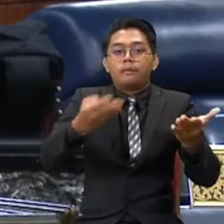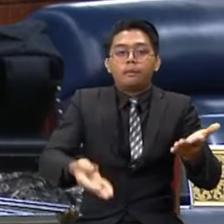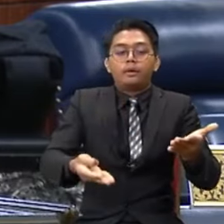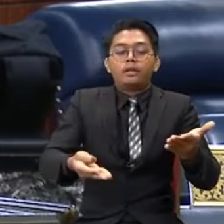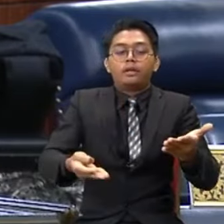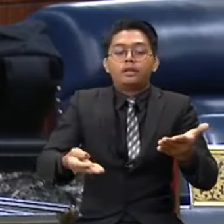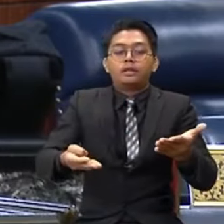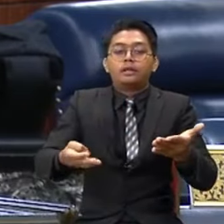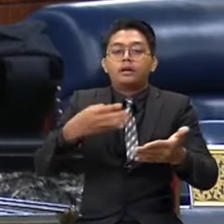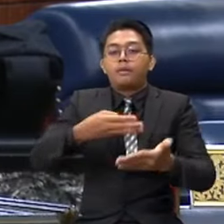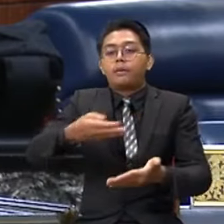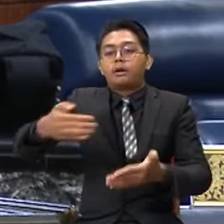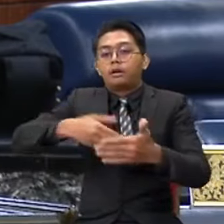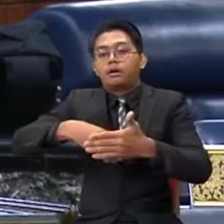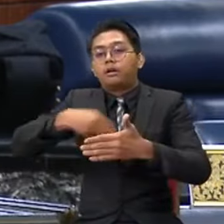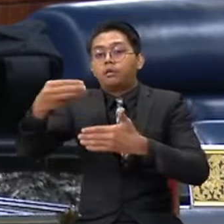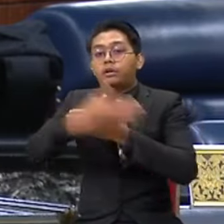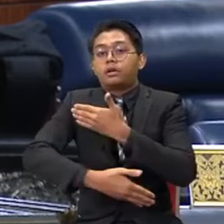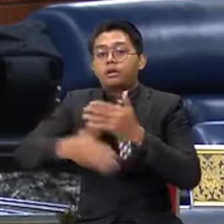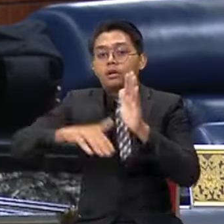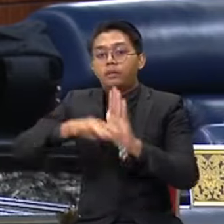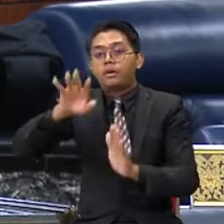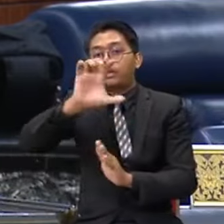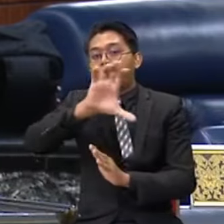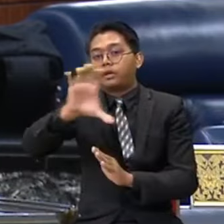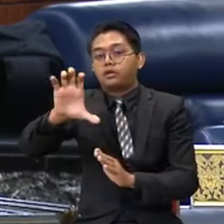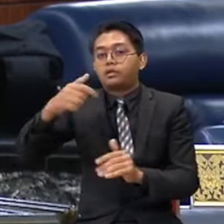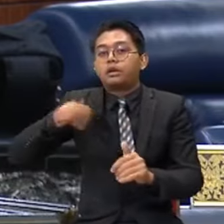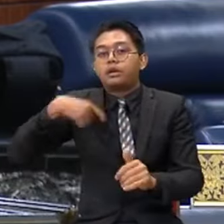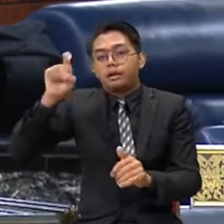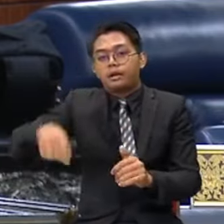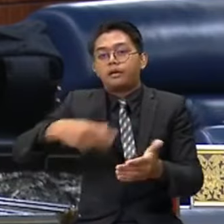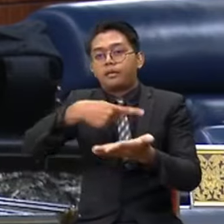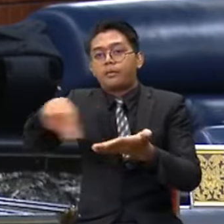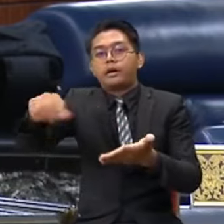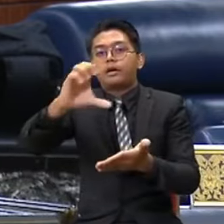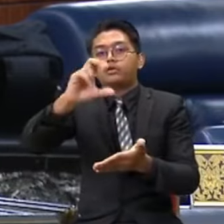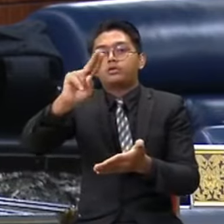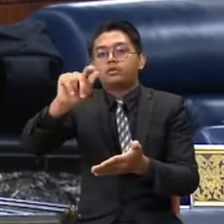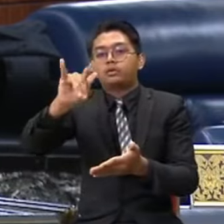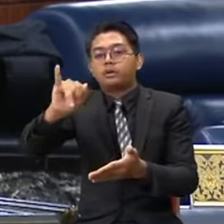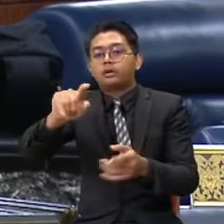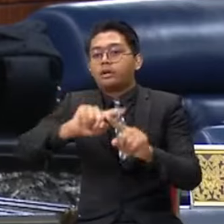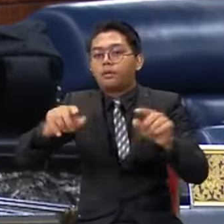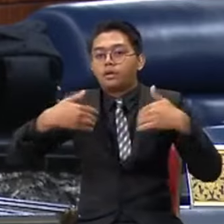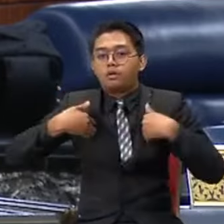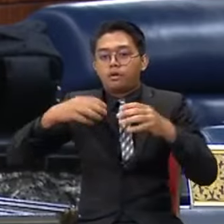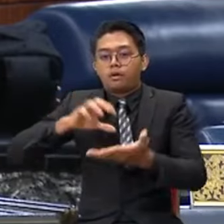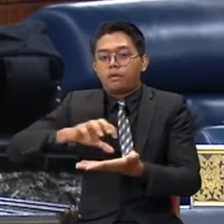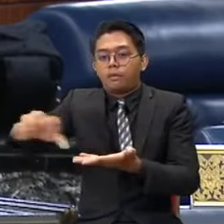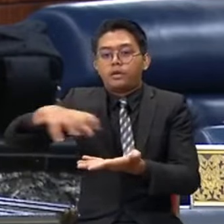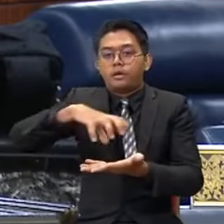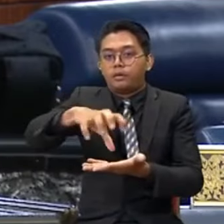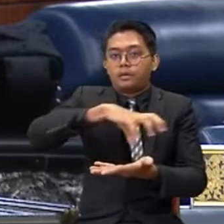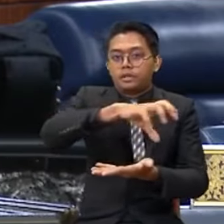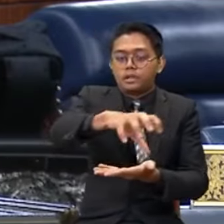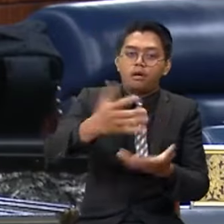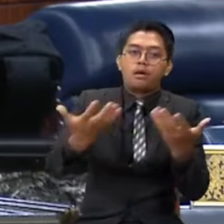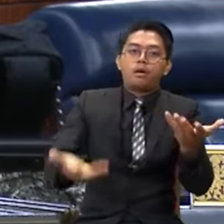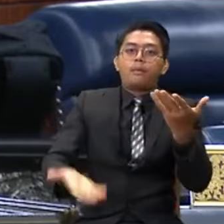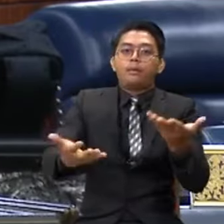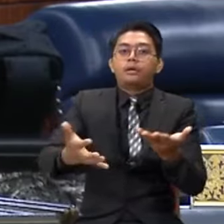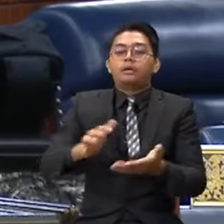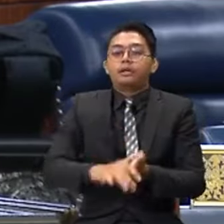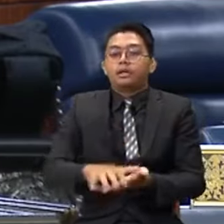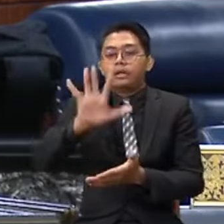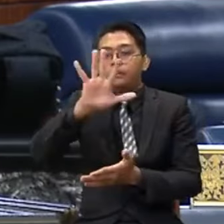r00 kenakan Cukai tapi ada orang kita pecahkan beli r000 kita pecahkan kepada mungkin lima kali